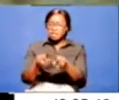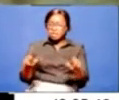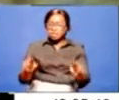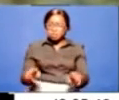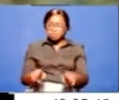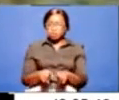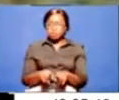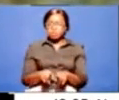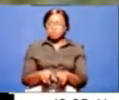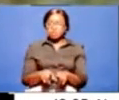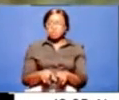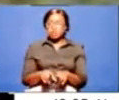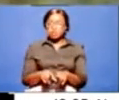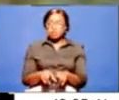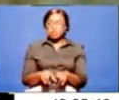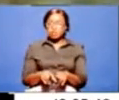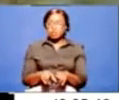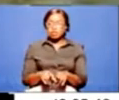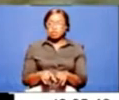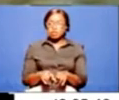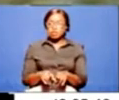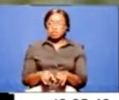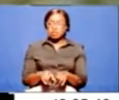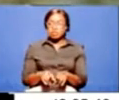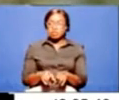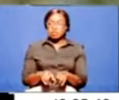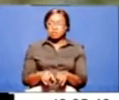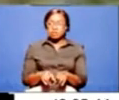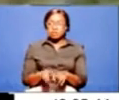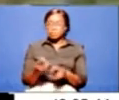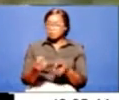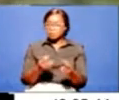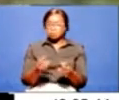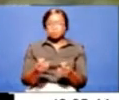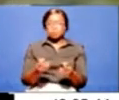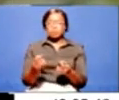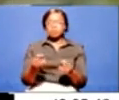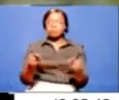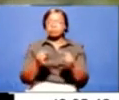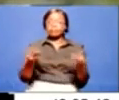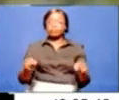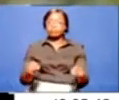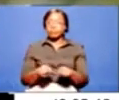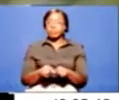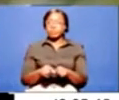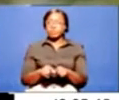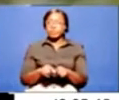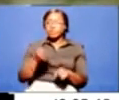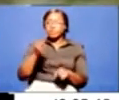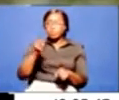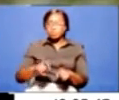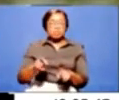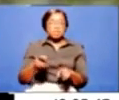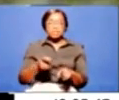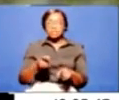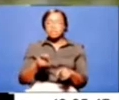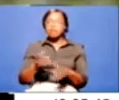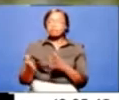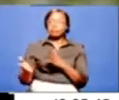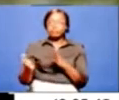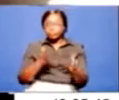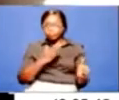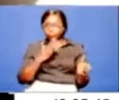katika ufugaji, katika vyumba vya kufuga vidogo. Kwa hivyo yamaanisha kwamba lazima uweze kupiga yale maji kuingiza upepo ili kwamba